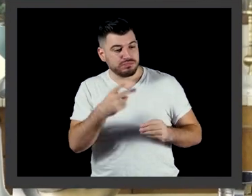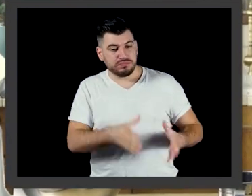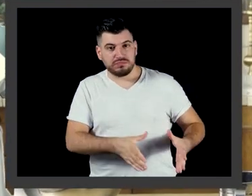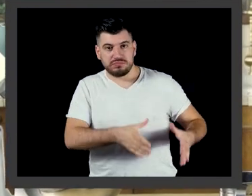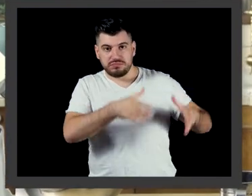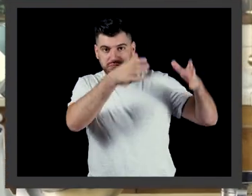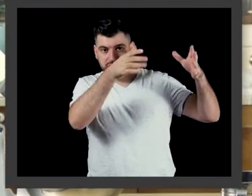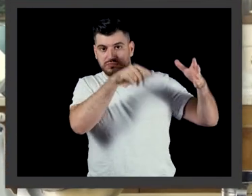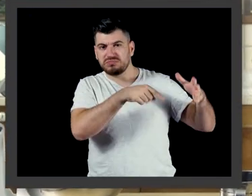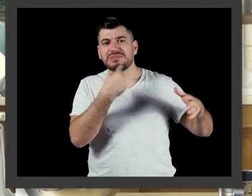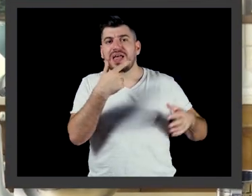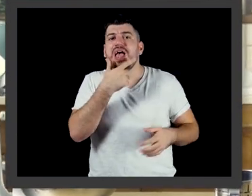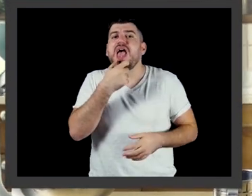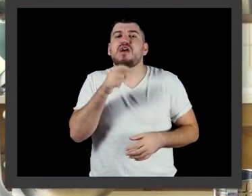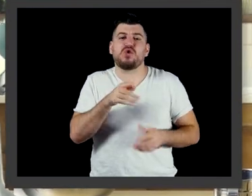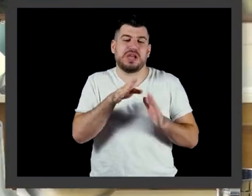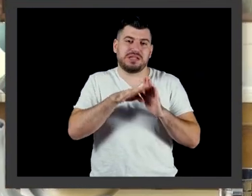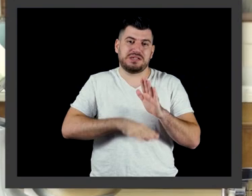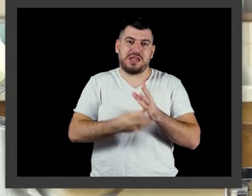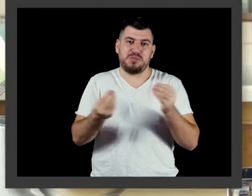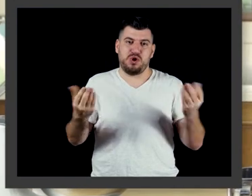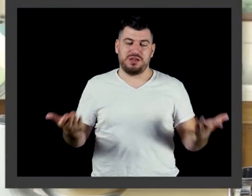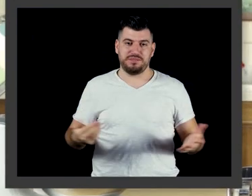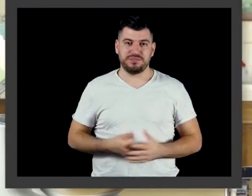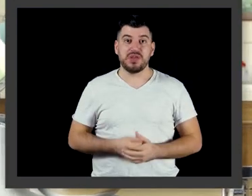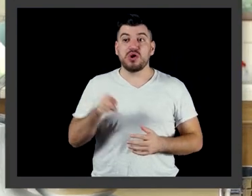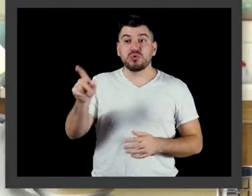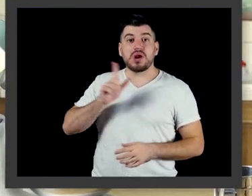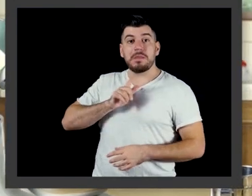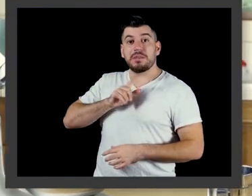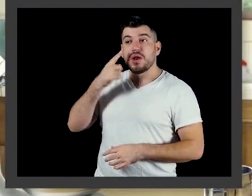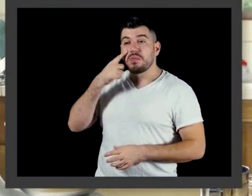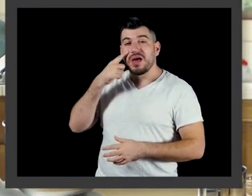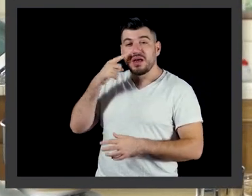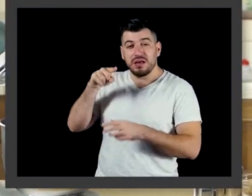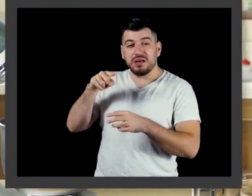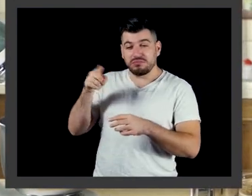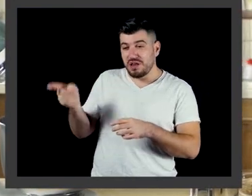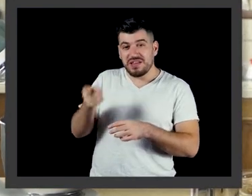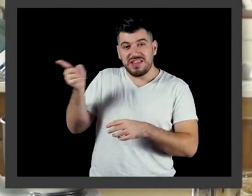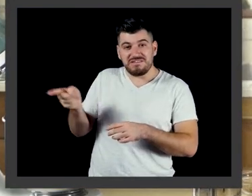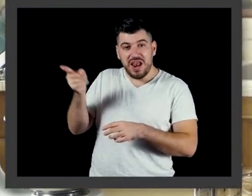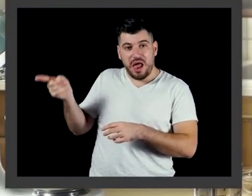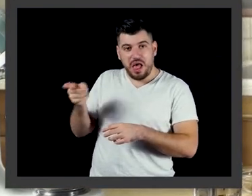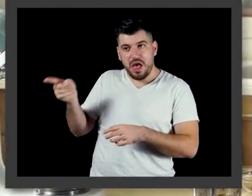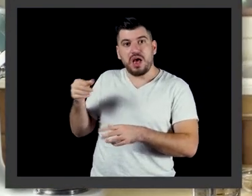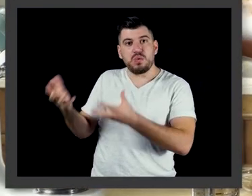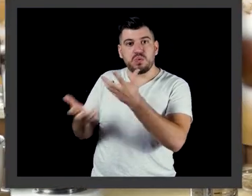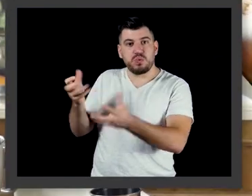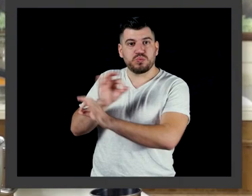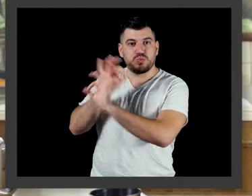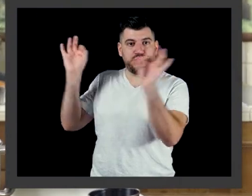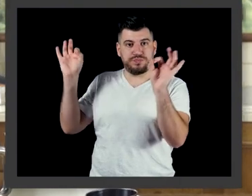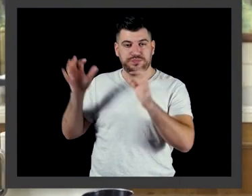εύκολη συνταγή που είναι. Και περιμένουμε τώρα να ψηθεί το φύλλο μας μέσα από το φούρνο. Περιμένουμε άλλα 15 λεπτάκια θέλει. Οπότε ραντεβού σε 15 λεπτάκια.